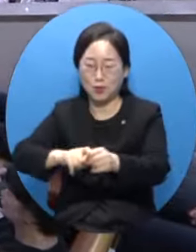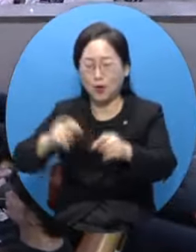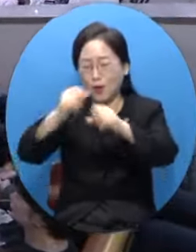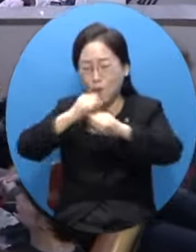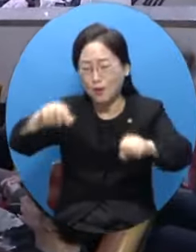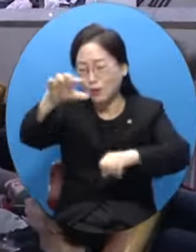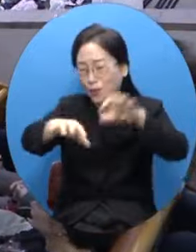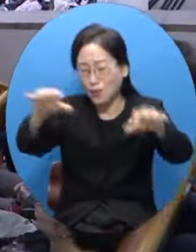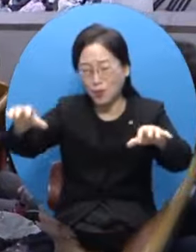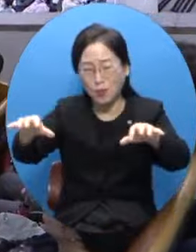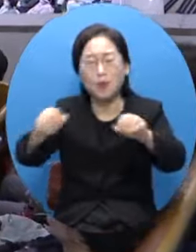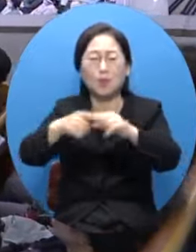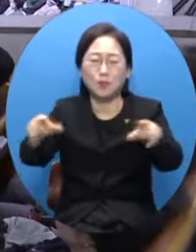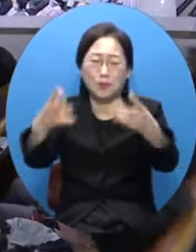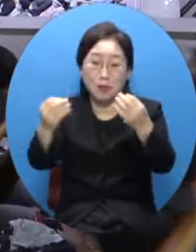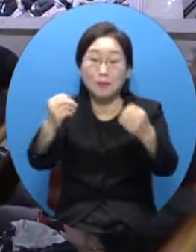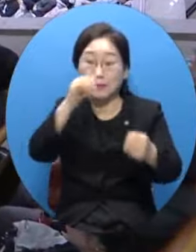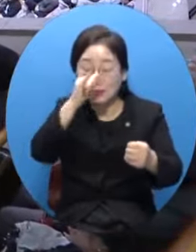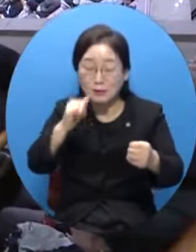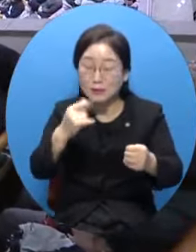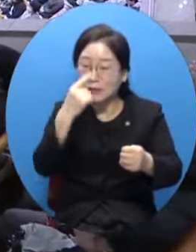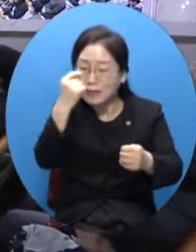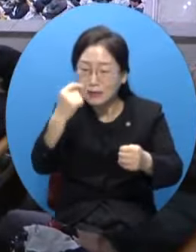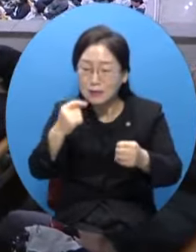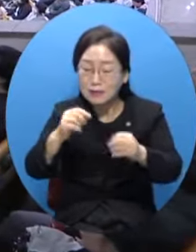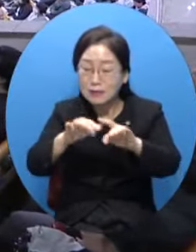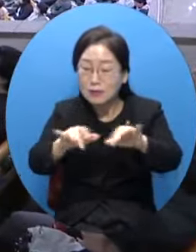가운데 나타나셨습니다. 제가